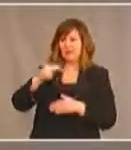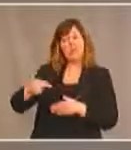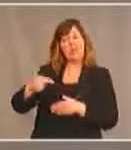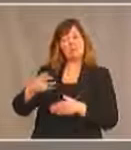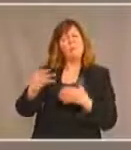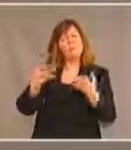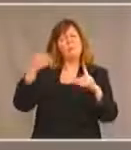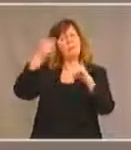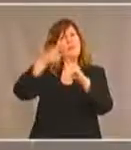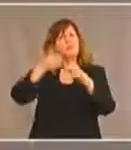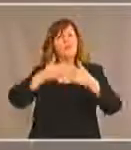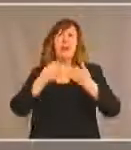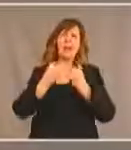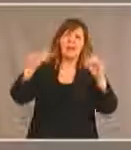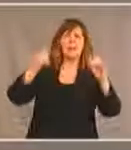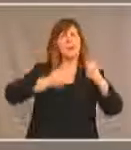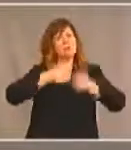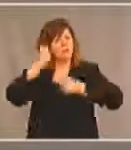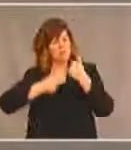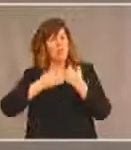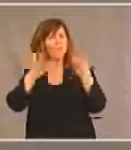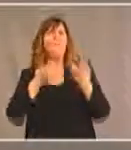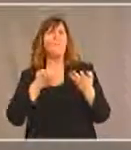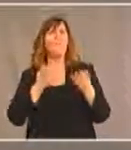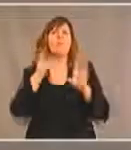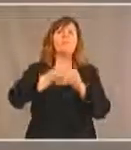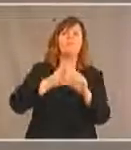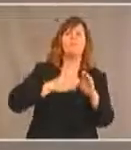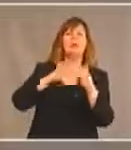autonomes et contribuer à leur communauté.